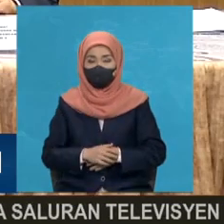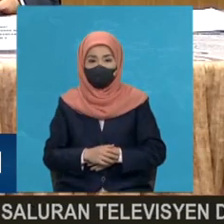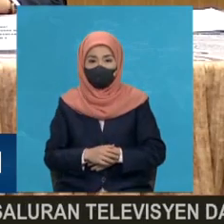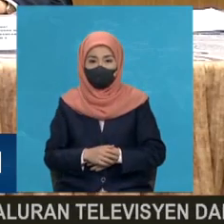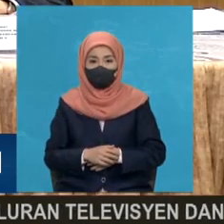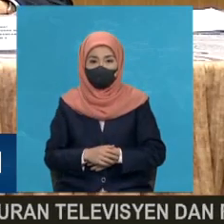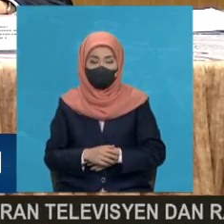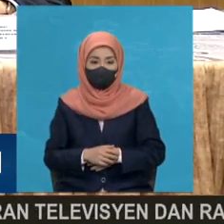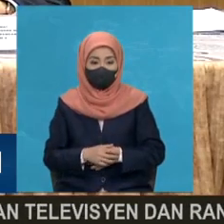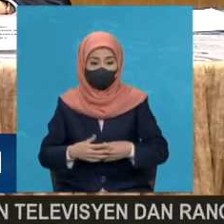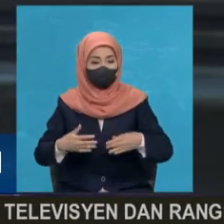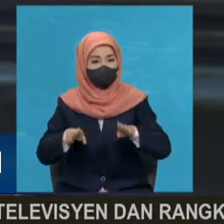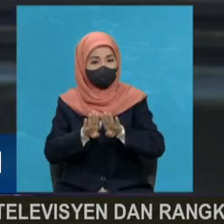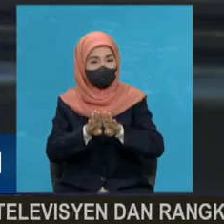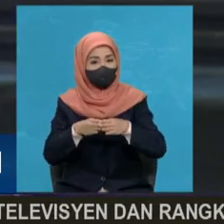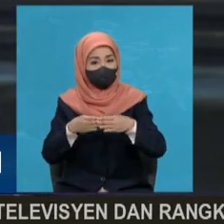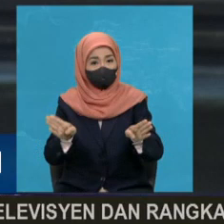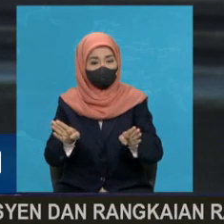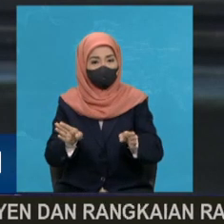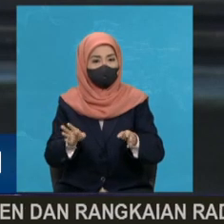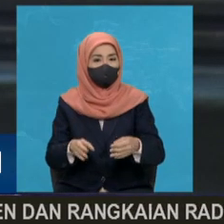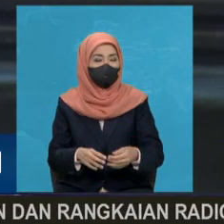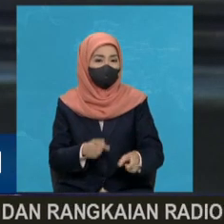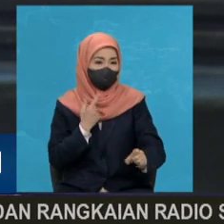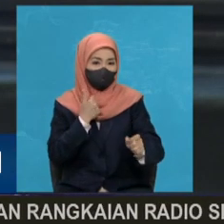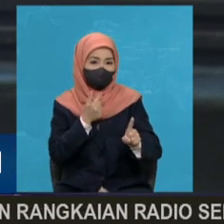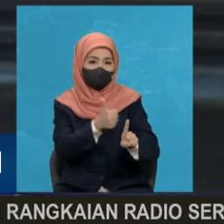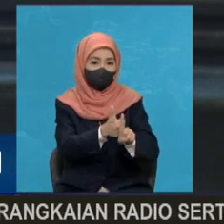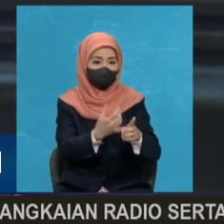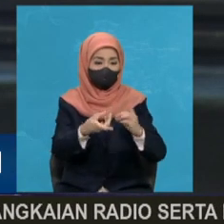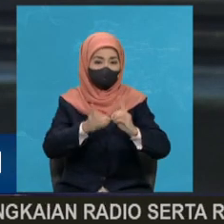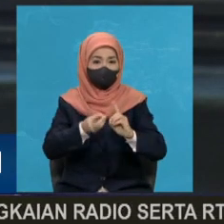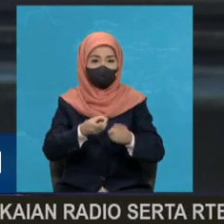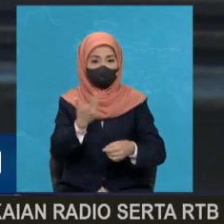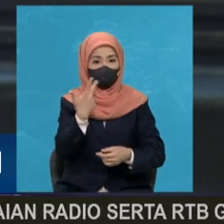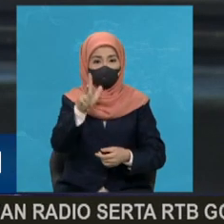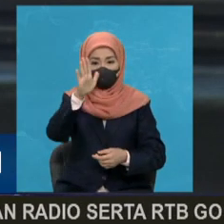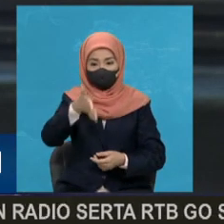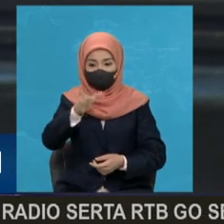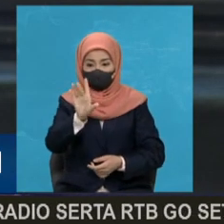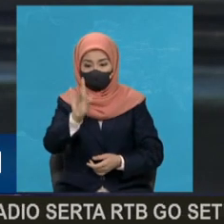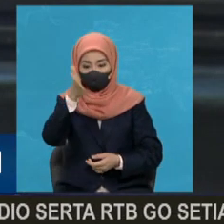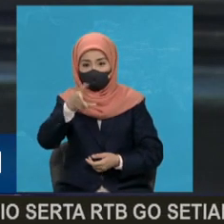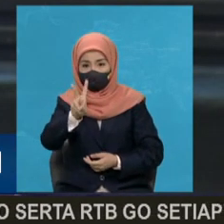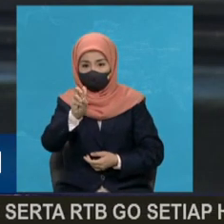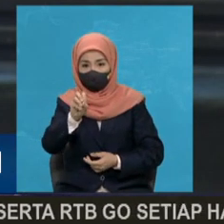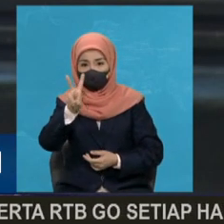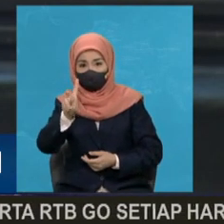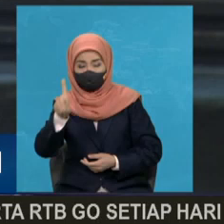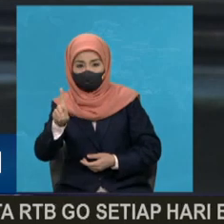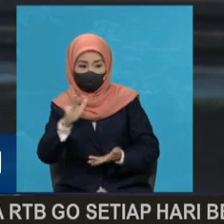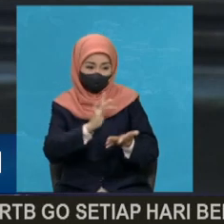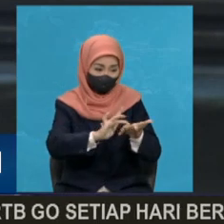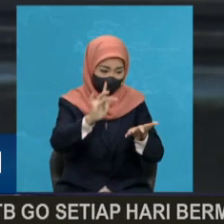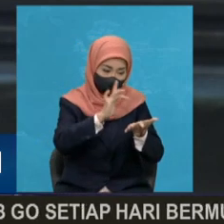ini berikutan Tengah kelancaran perintah korentin digital Melalui aplikasi blueftp pada 13 Agustus 21 aplikasi